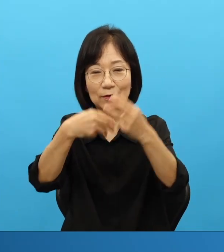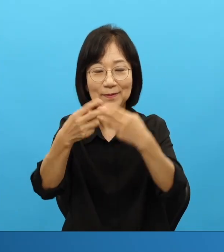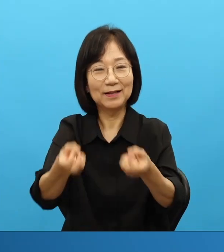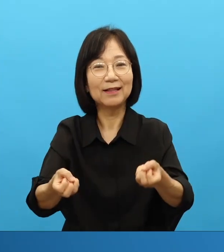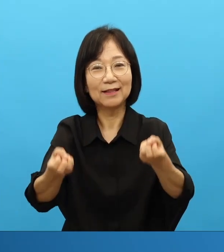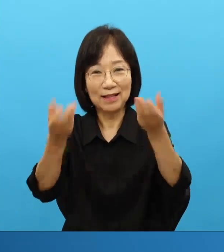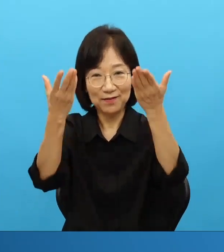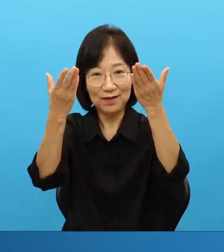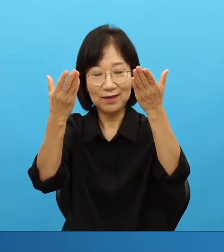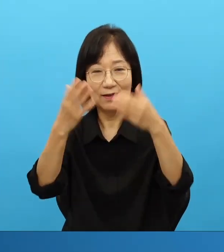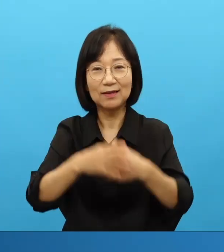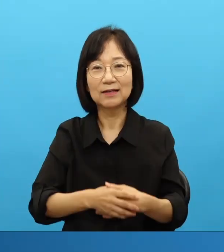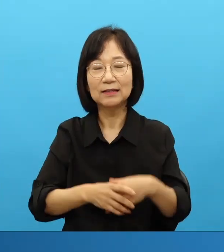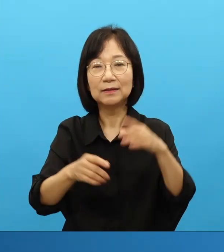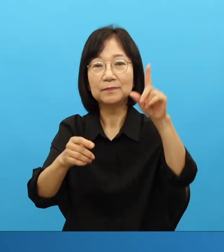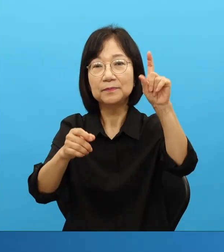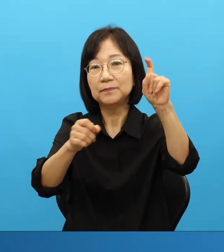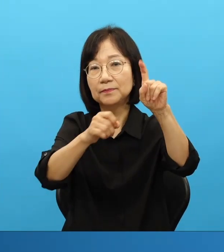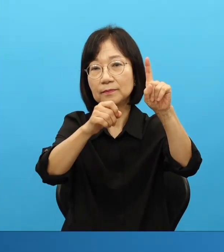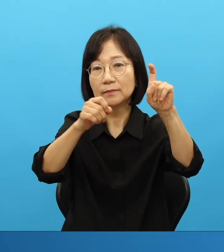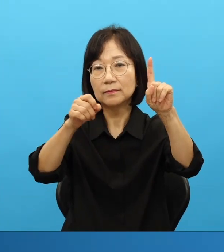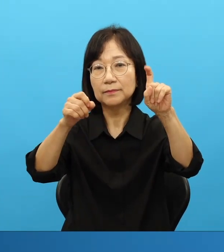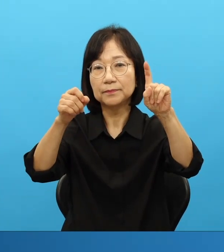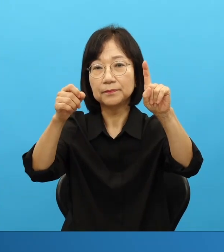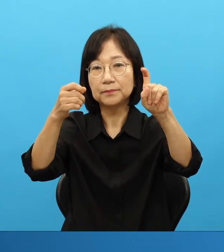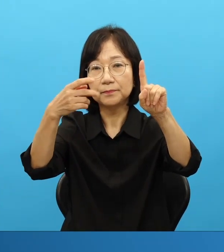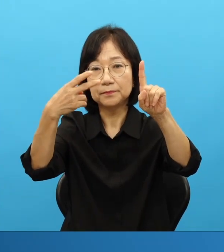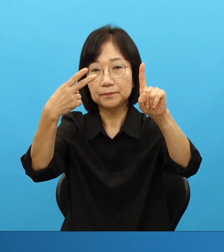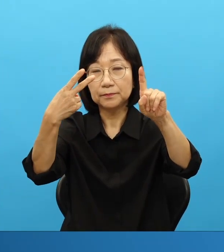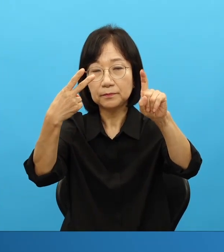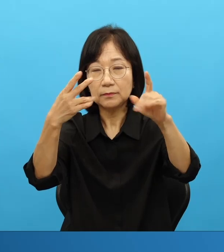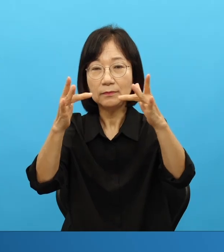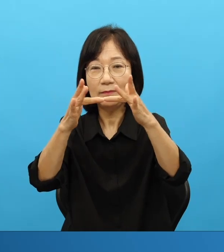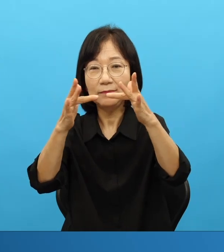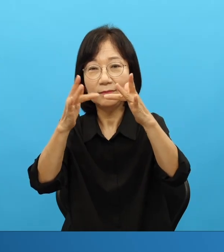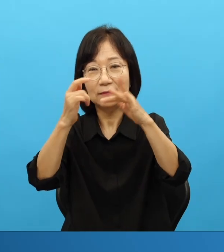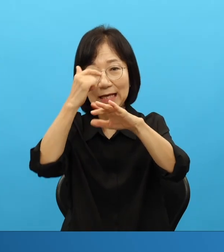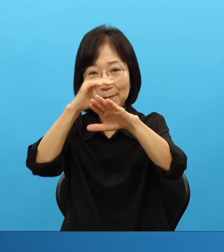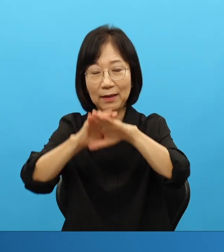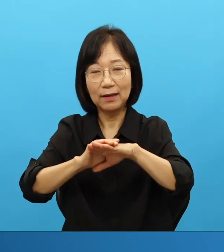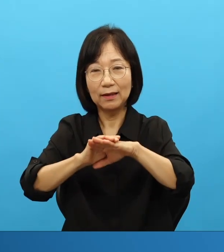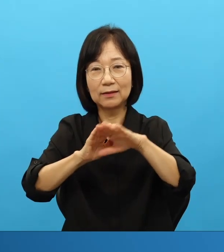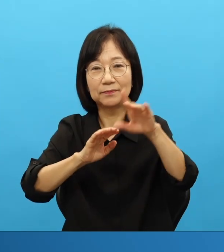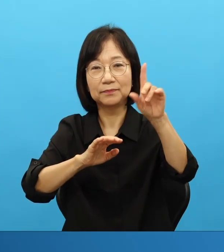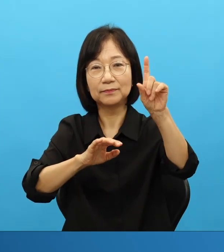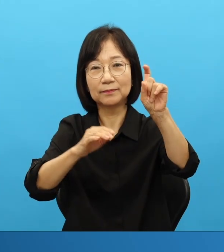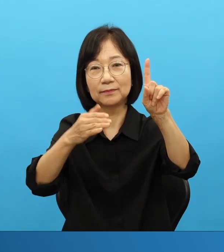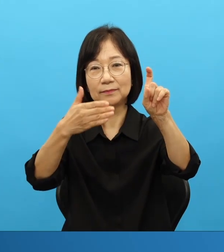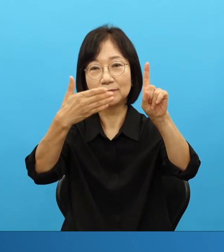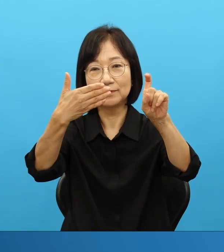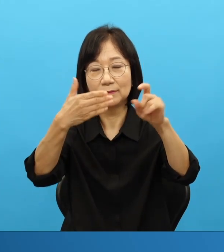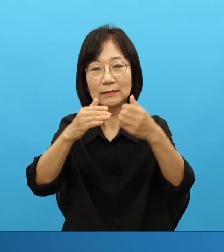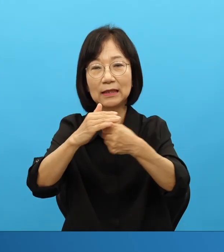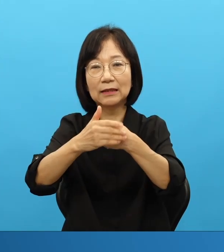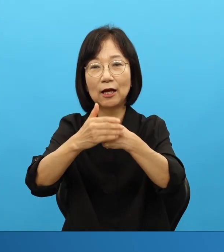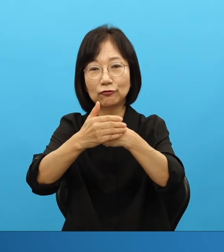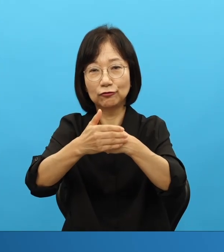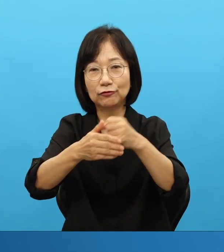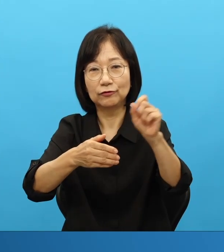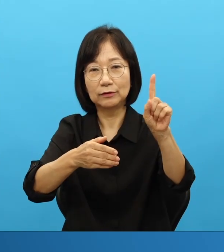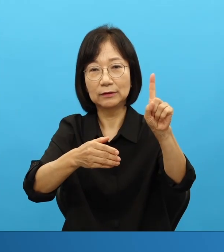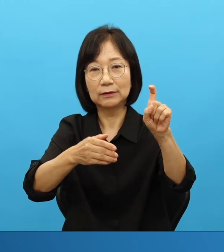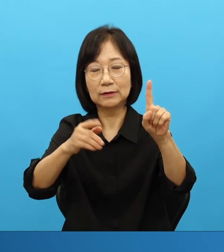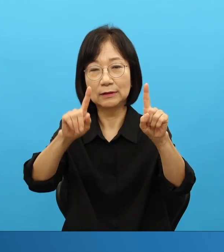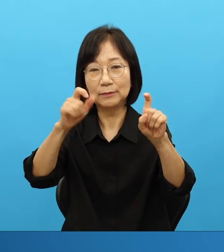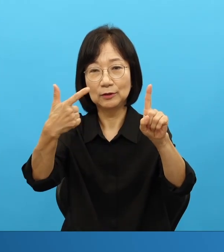진행됩니다. 11월 첫 주 핵심은 온라인 예배로 드립니다. 이어 9일 대구지회, 16일